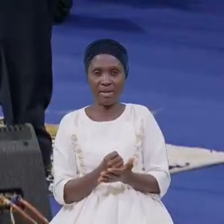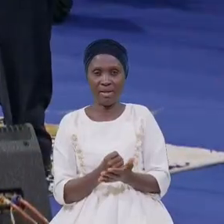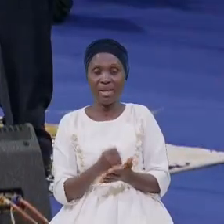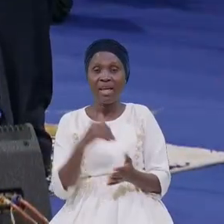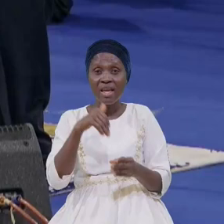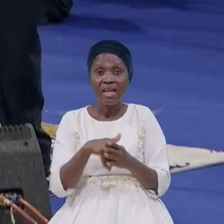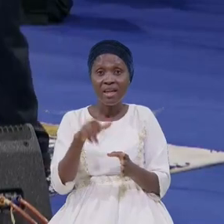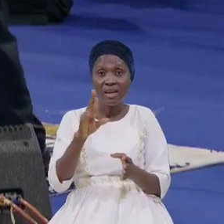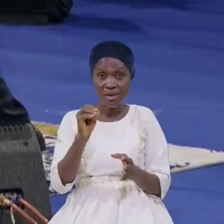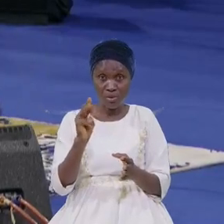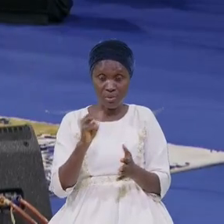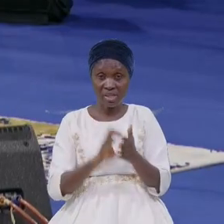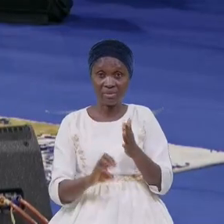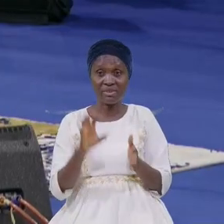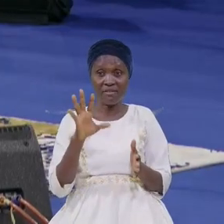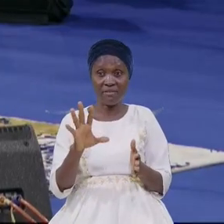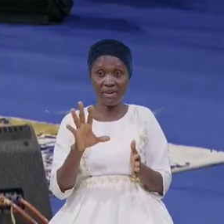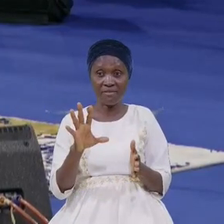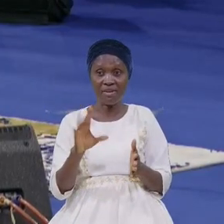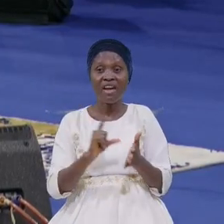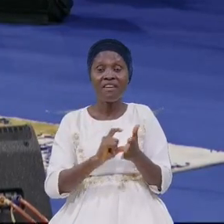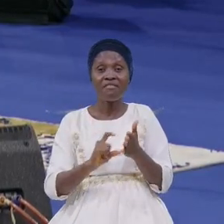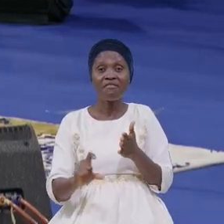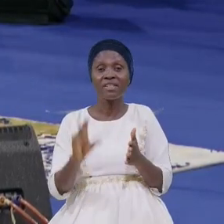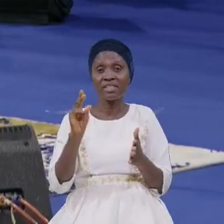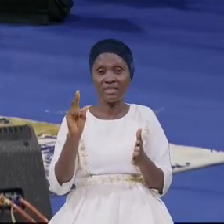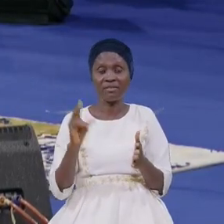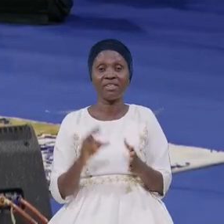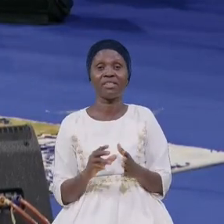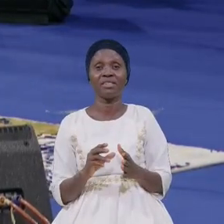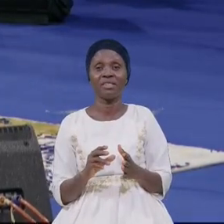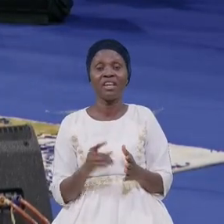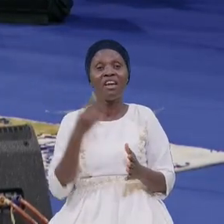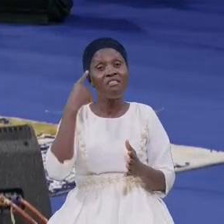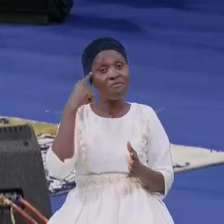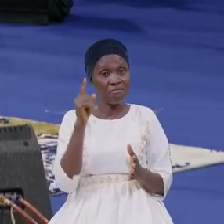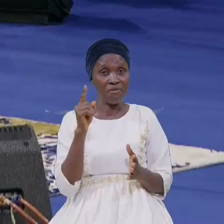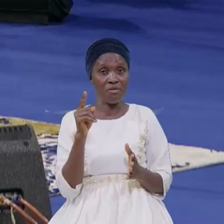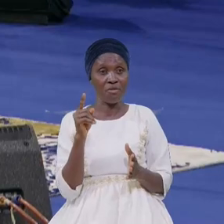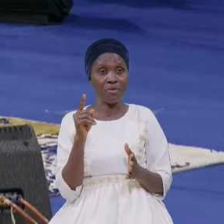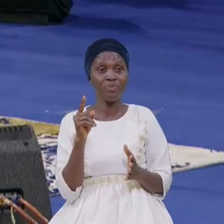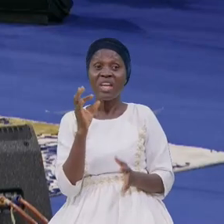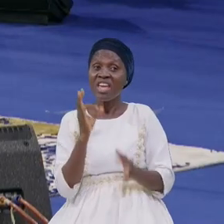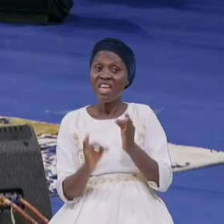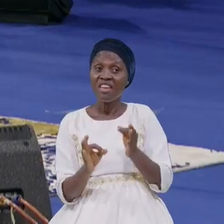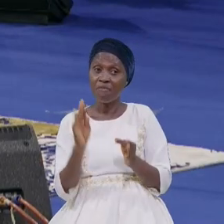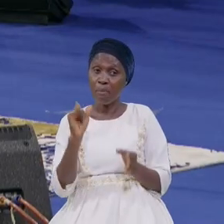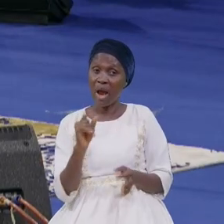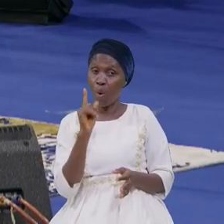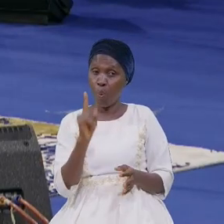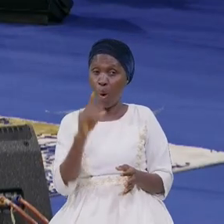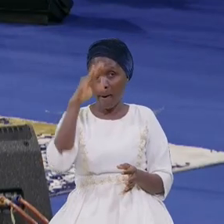Romains chapitre 5, verset 17. Si par